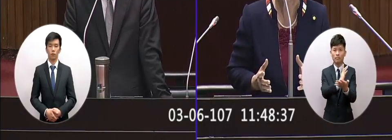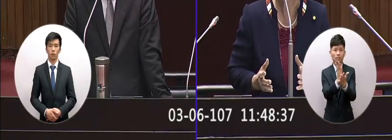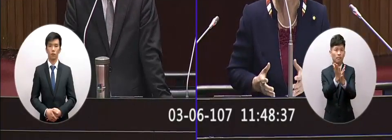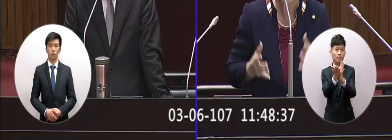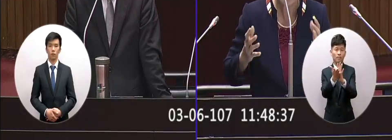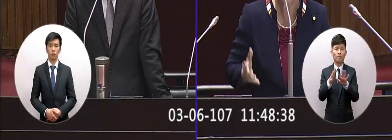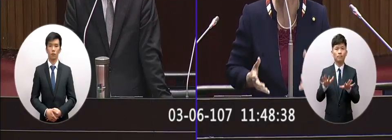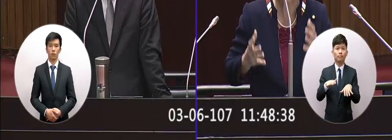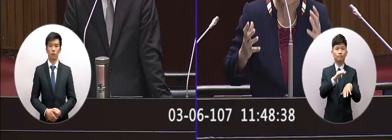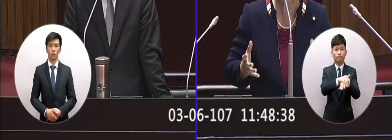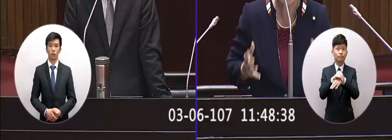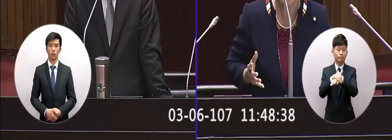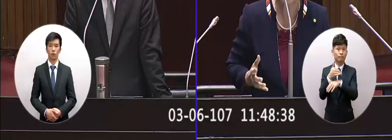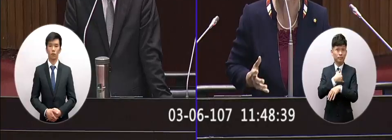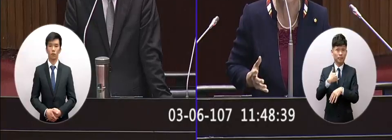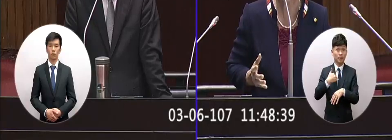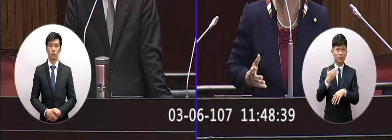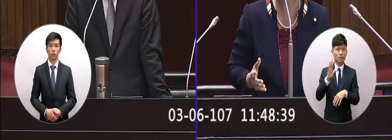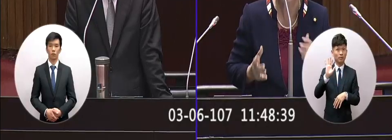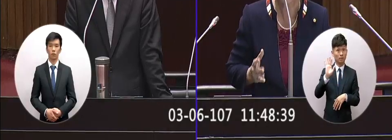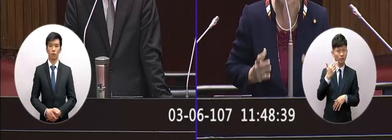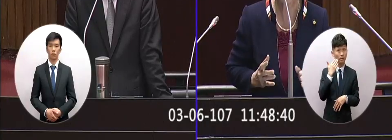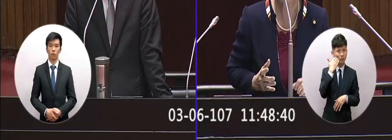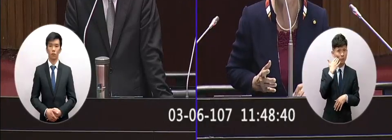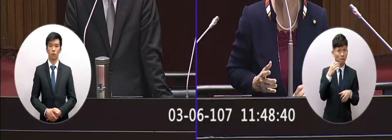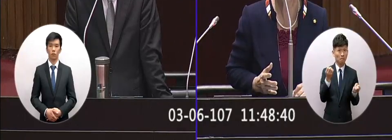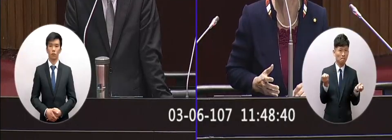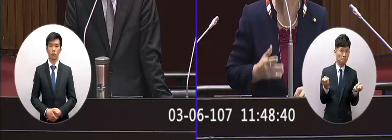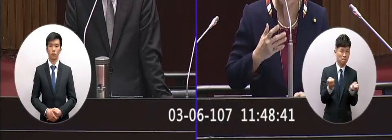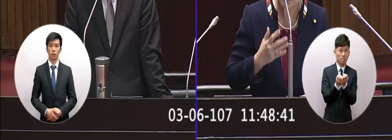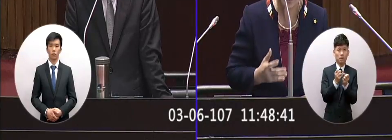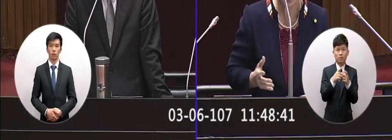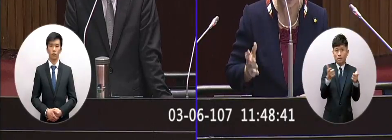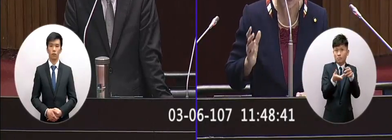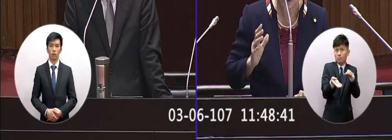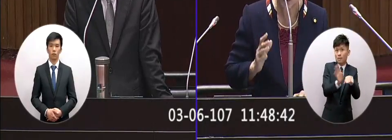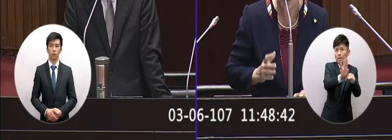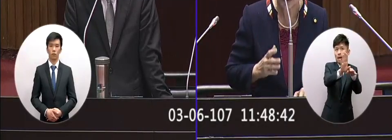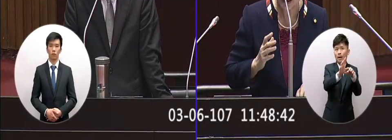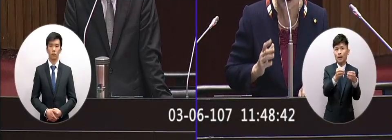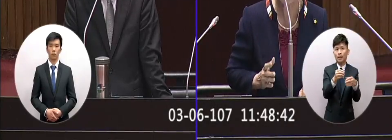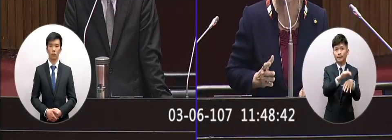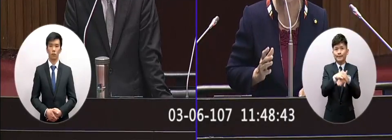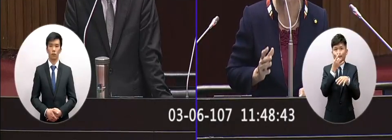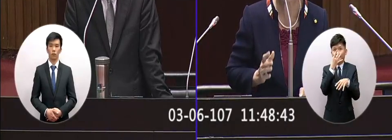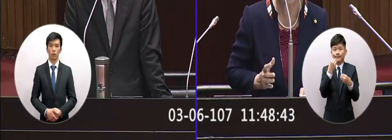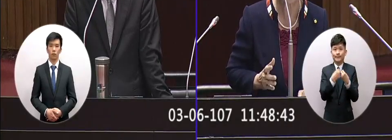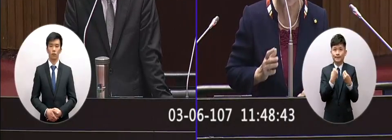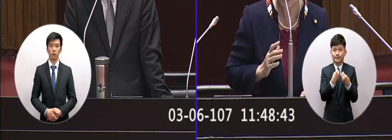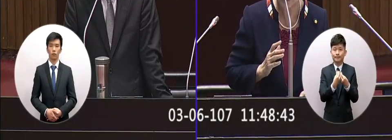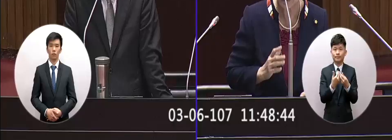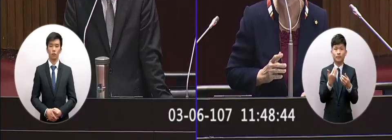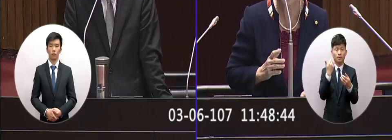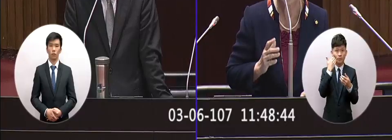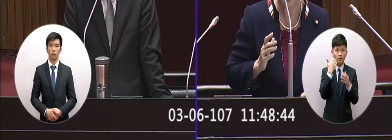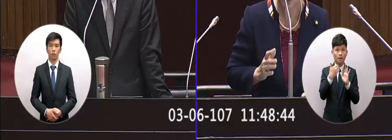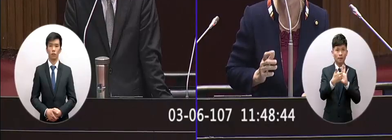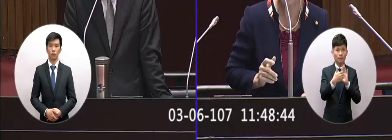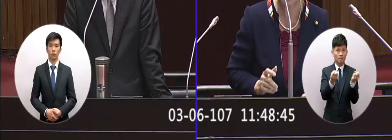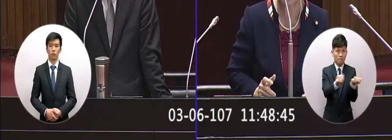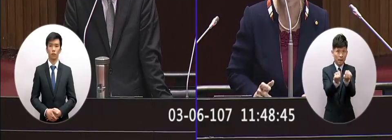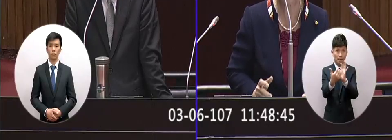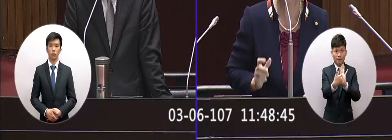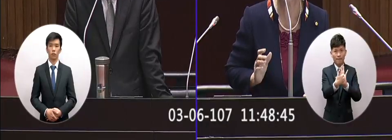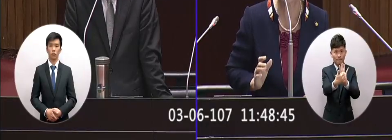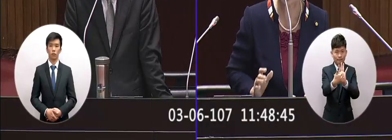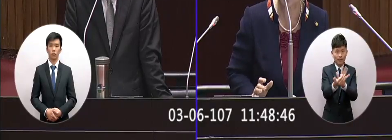研究，可是当它是一个更大的一个灾难的时候我们怎么办？所以这里所谓的多层次的一个防灾的这样的一个准